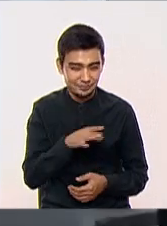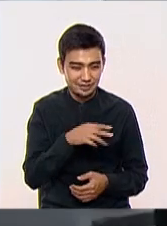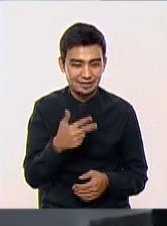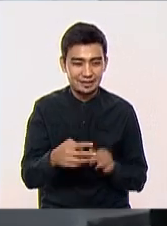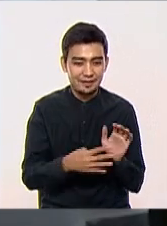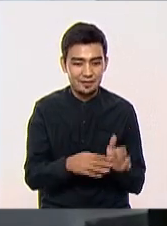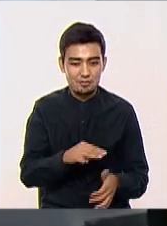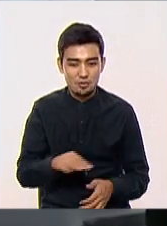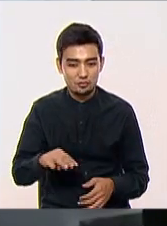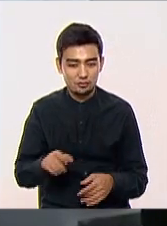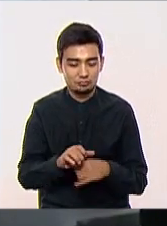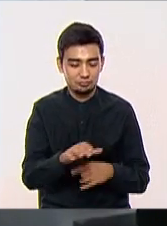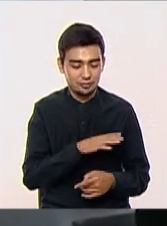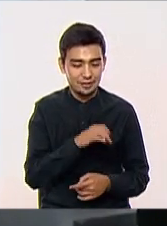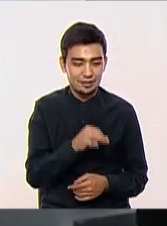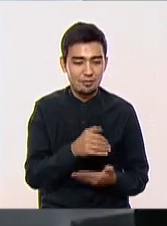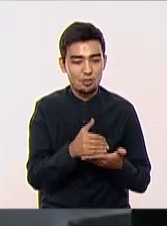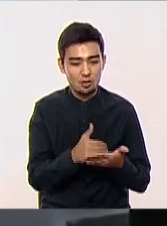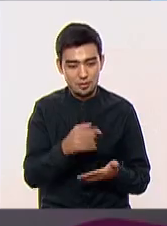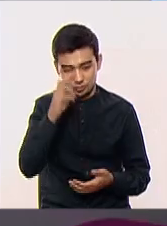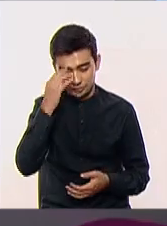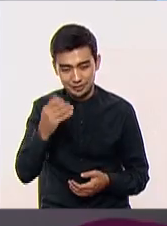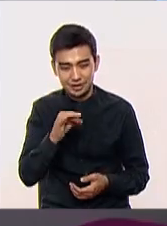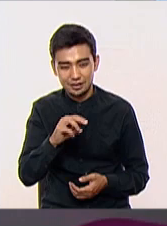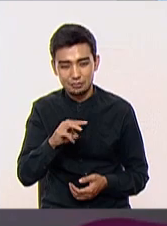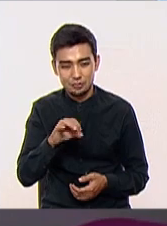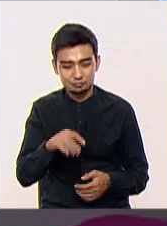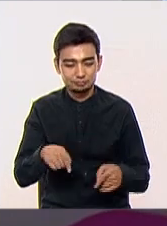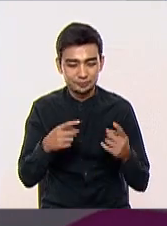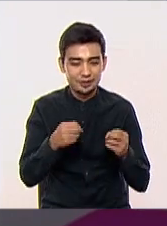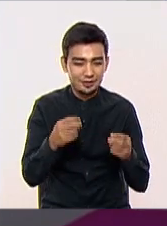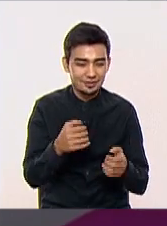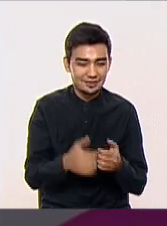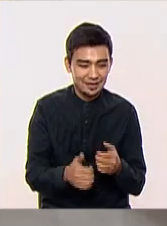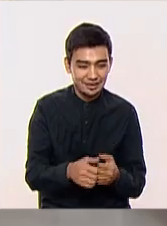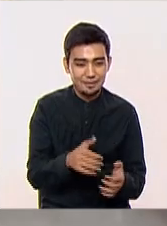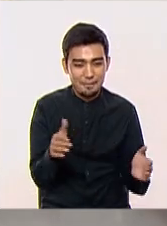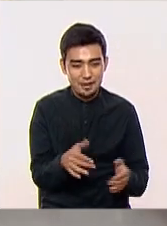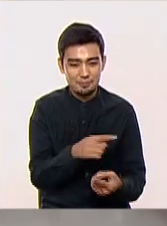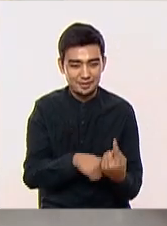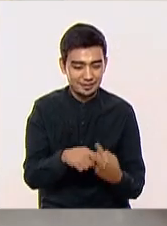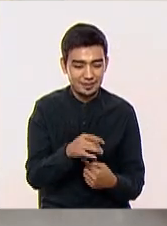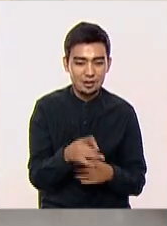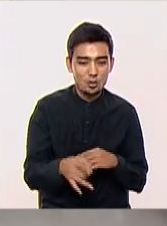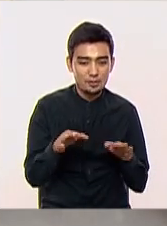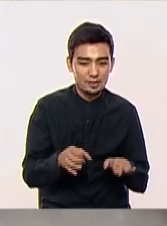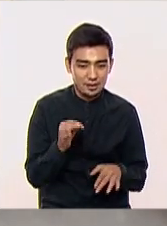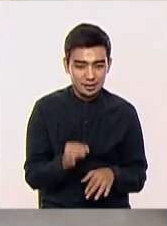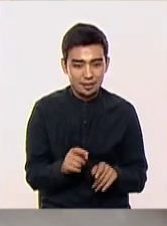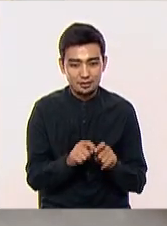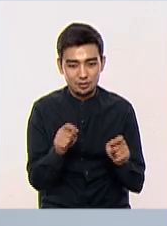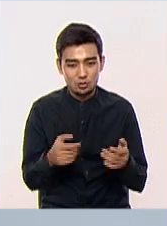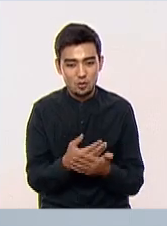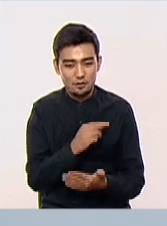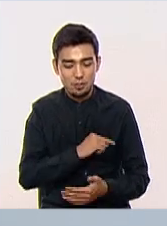тенге. Реализация госпрограммы дает импульс опережающему развитию малого и среднего предпринимательства в регионе. В результате были открыты